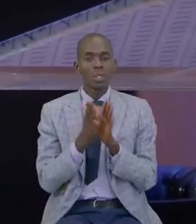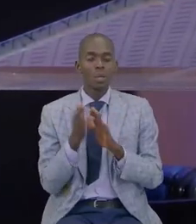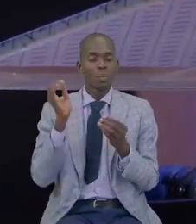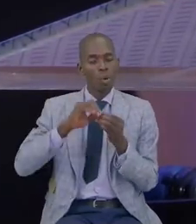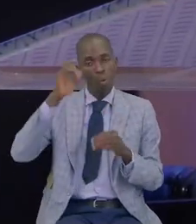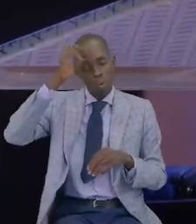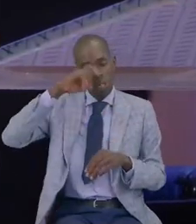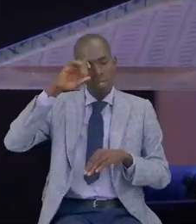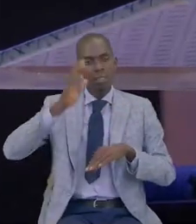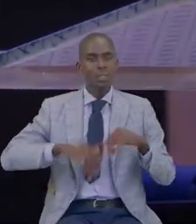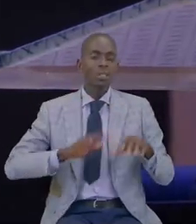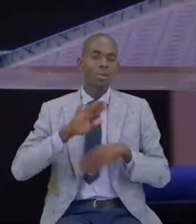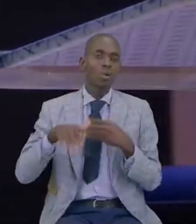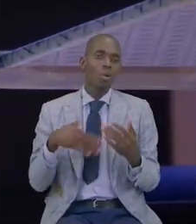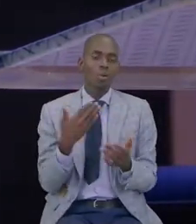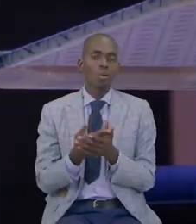Daniel,